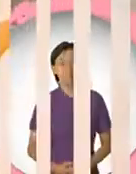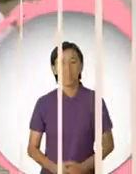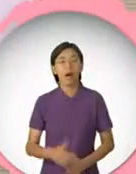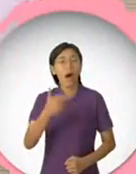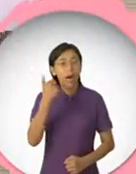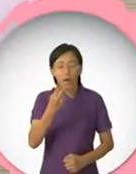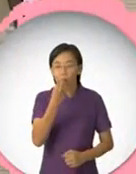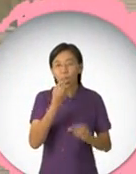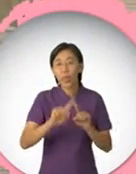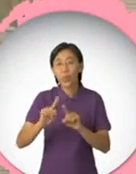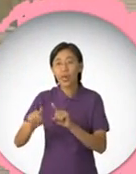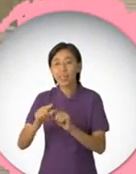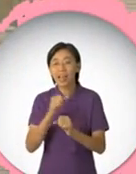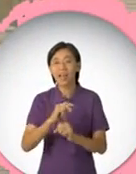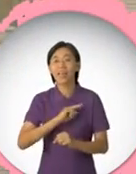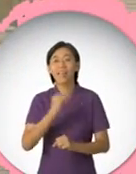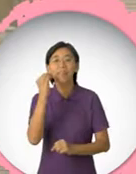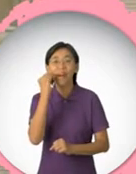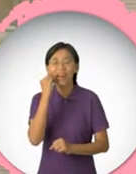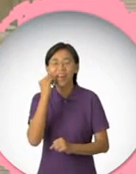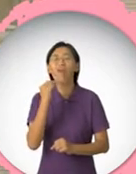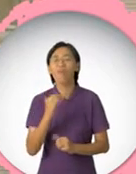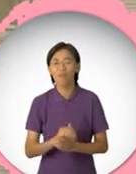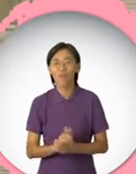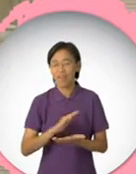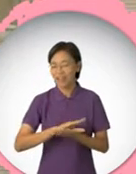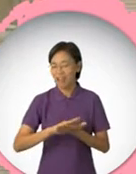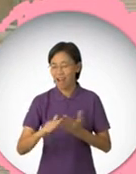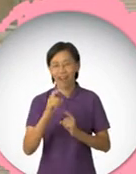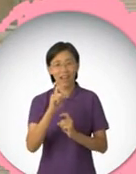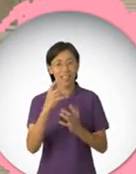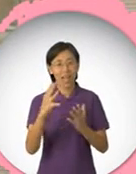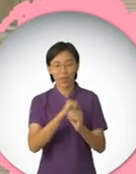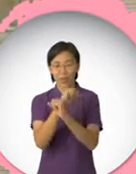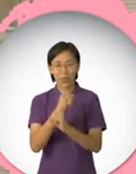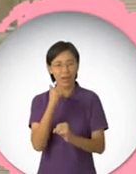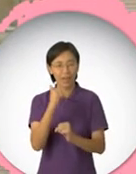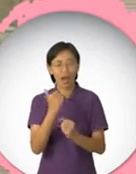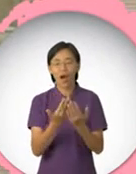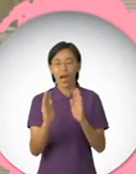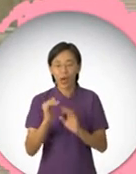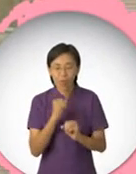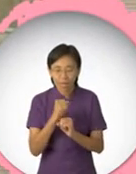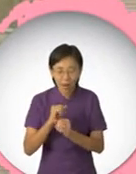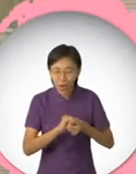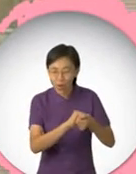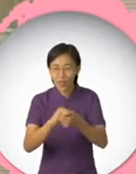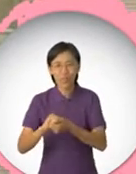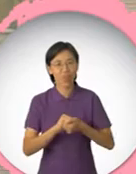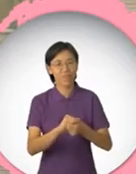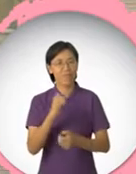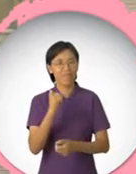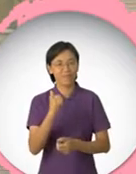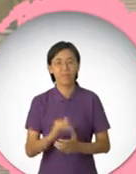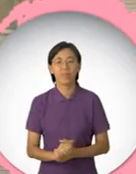การทำขนมและอาหารไว้รับประทานกันเองที่บ้านเนี่ยนะครับนอกจากจะสะอาดและปลอดภัยแล้วยังเป็นการสร้างความสัมพันธ์อันดีให้เกิดขึ้นในครอบครัวของคุณอีกด้